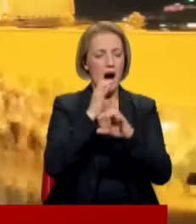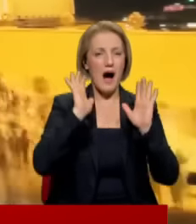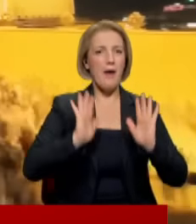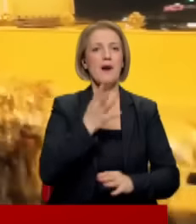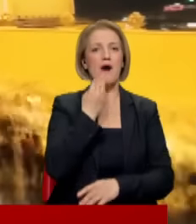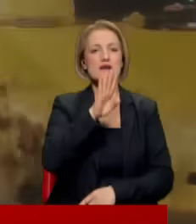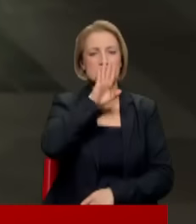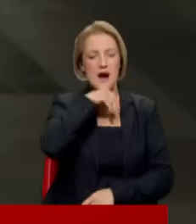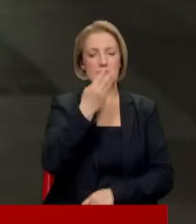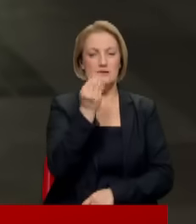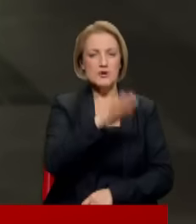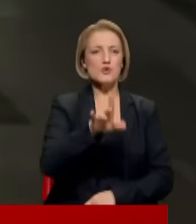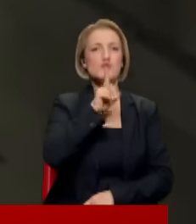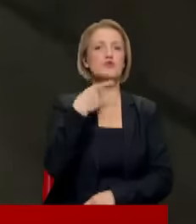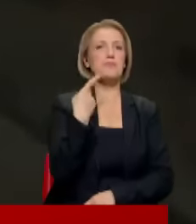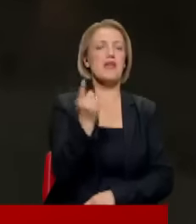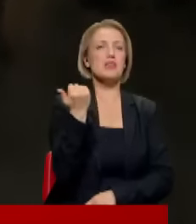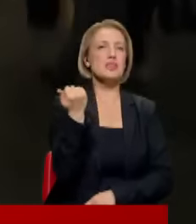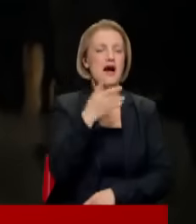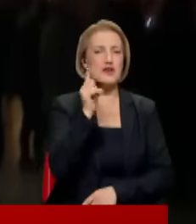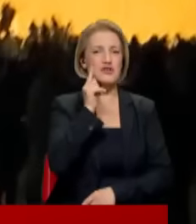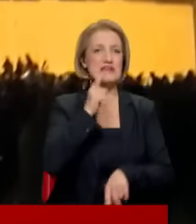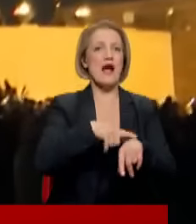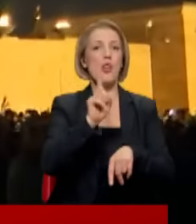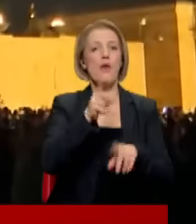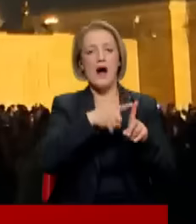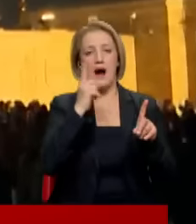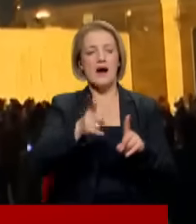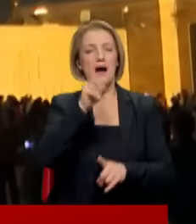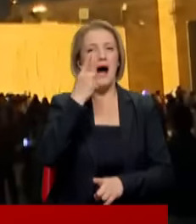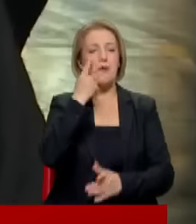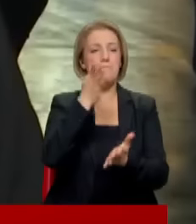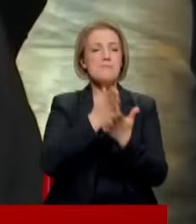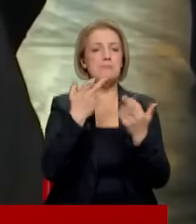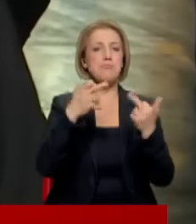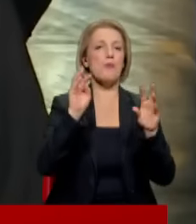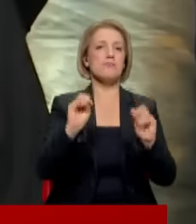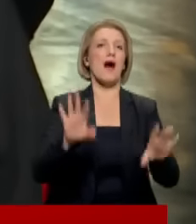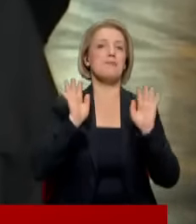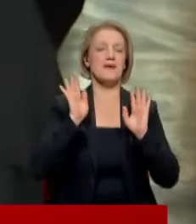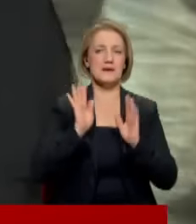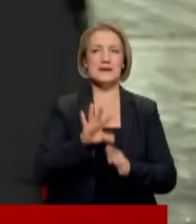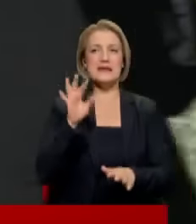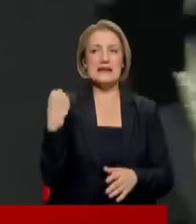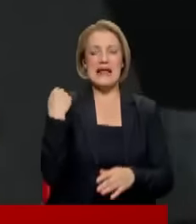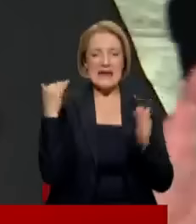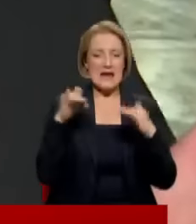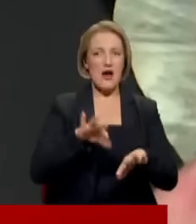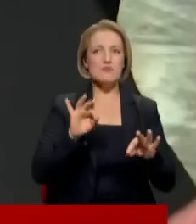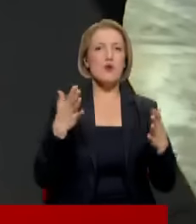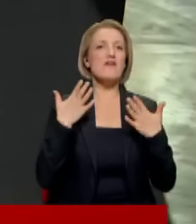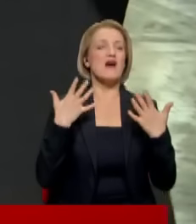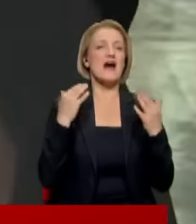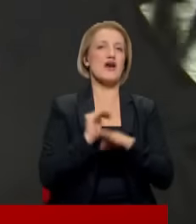genç yaşlı çocuk yüz binler saat 22'ye kadar Anıt kabiri boş bırakmadı daha yeni geliyoruz bu havayı